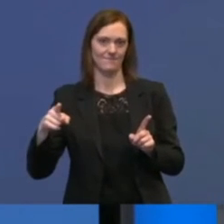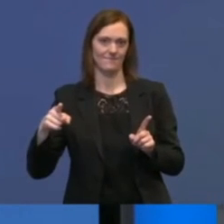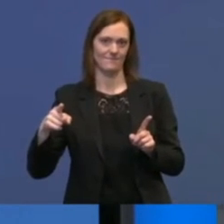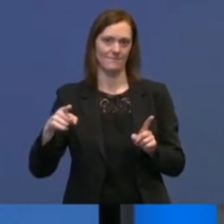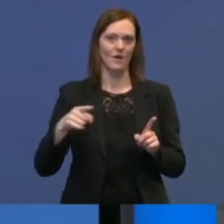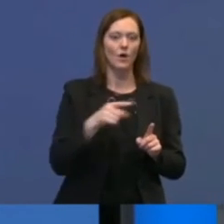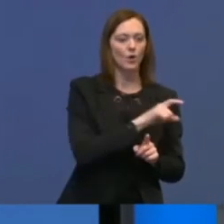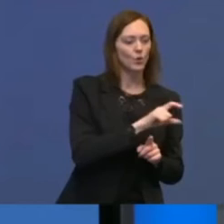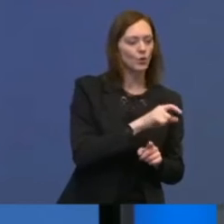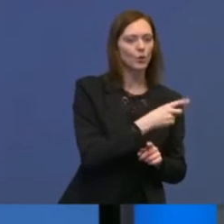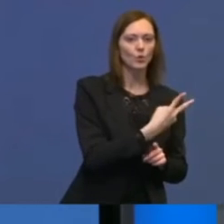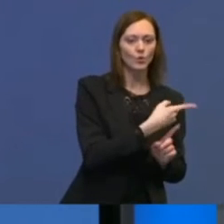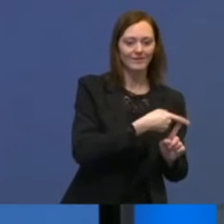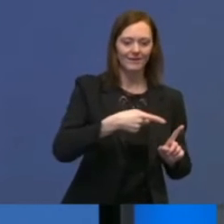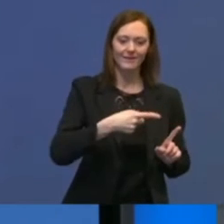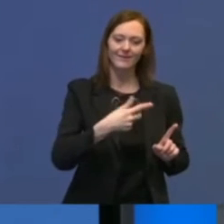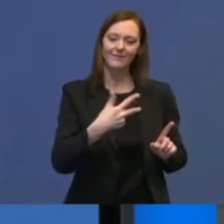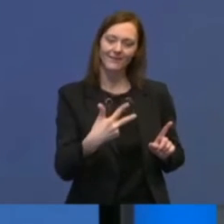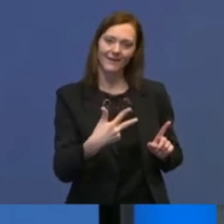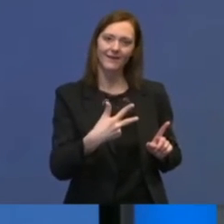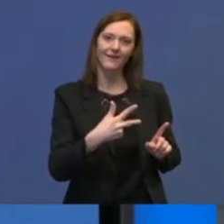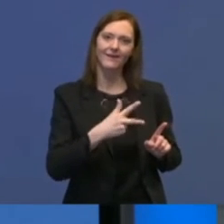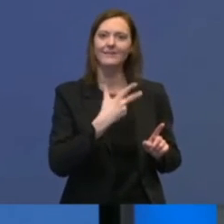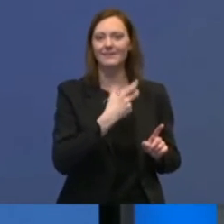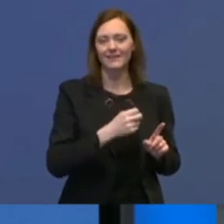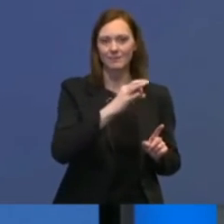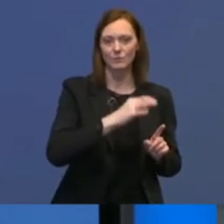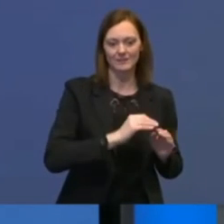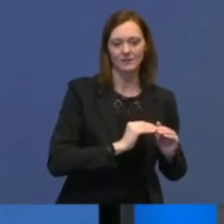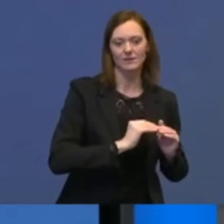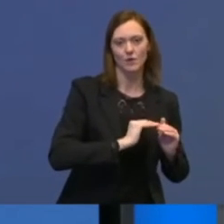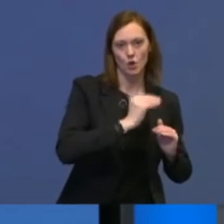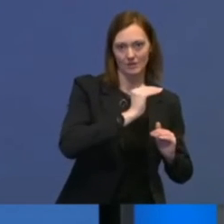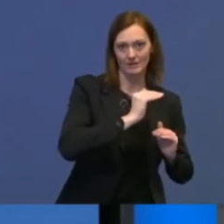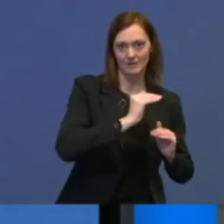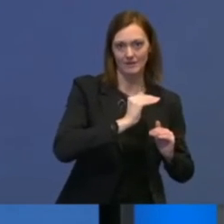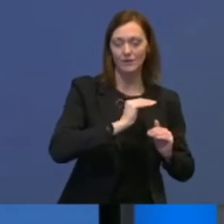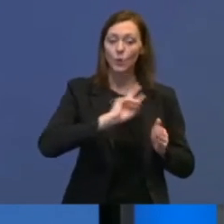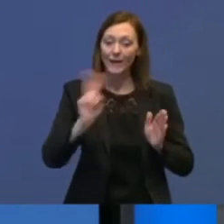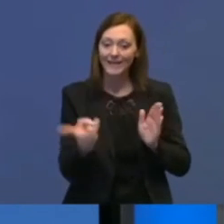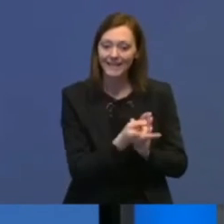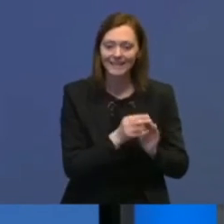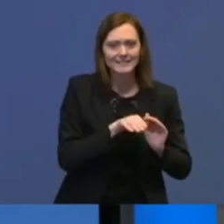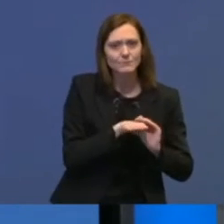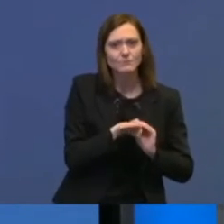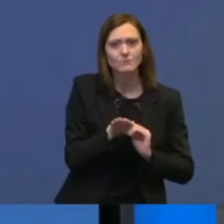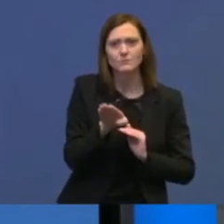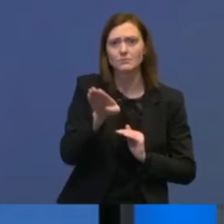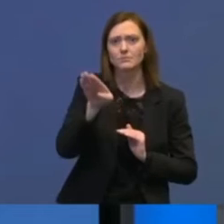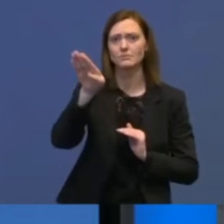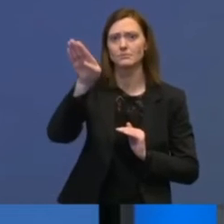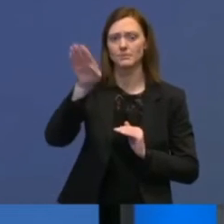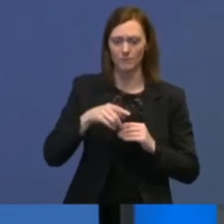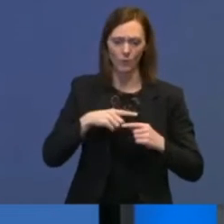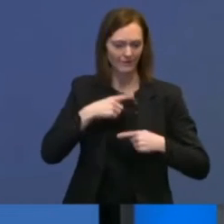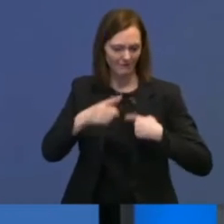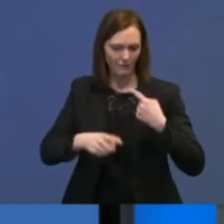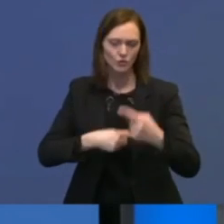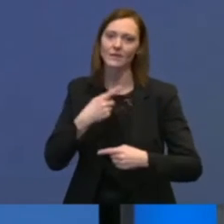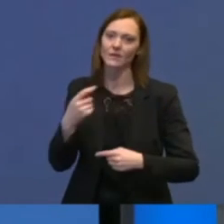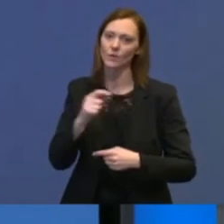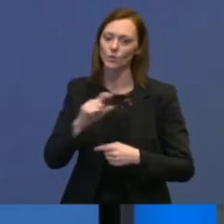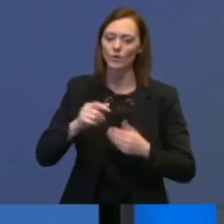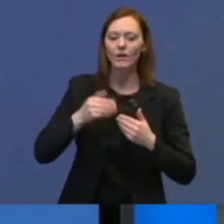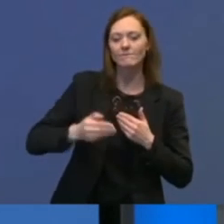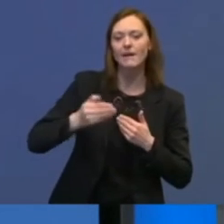oo ahaa tadabadki labaad i sadihaad bita ligistu korbe u suqtta sidaasna u kussu ondunta ila lawr tadabad.